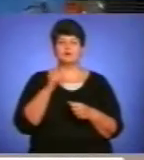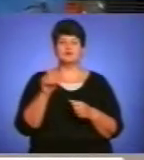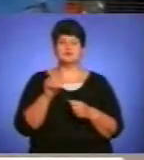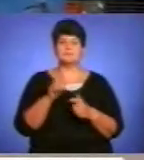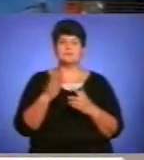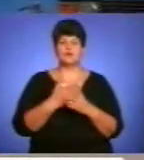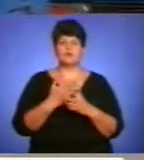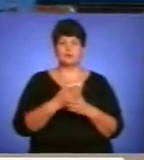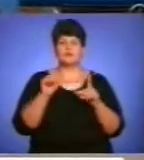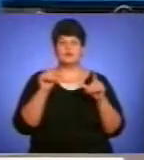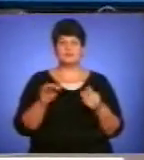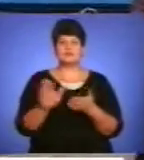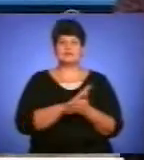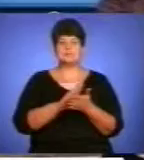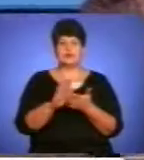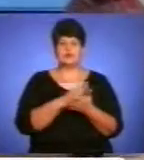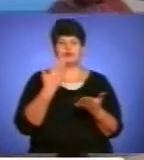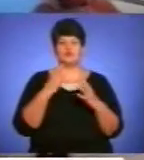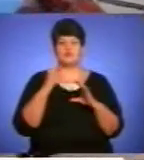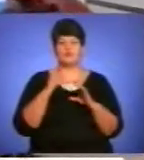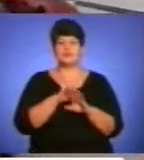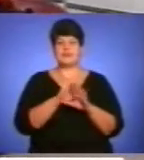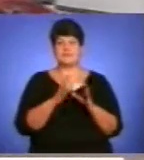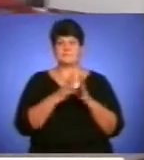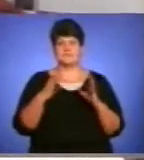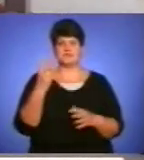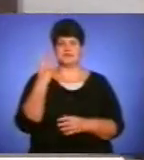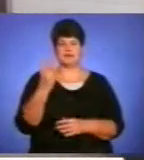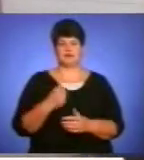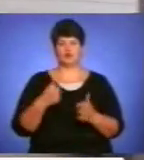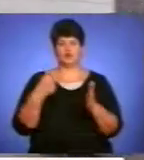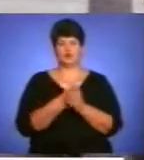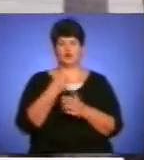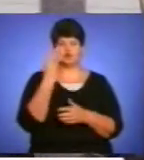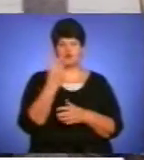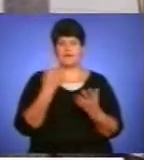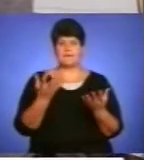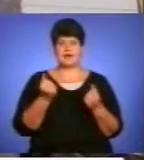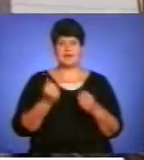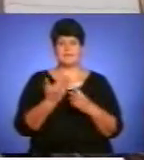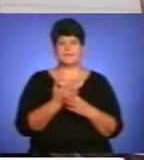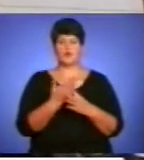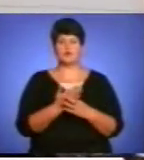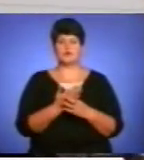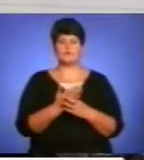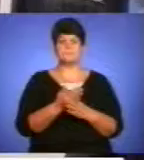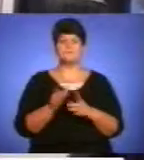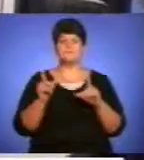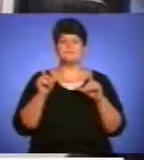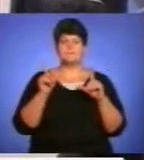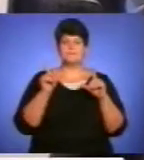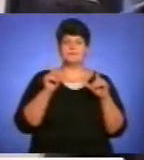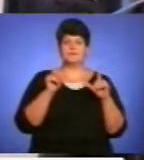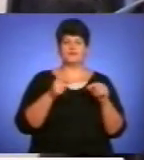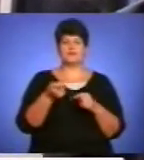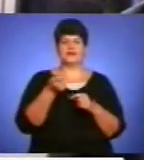пільговиків везуть безкоштовно, якщо в автобусі їх не більше трьох. В межах трьох беремо пільговиків, а перевозимо, в